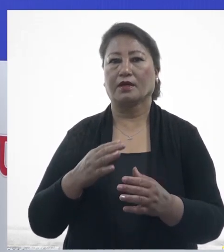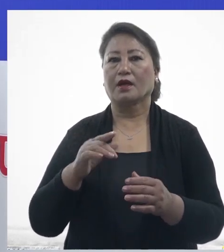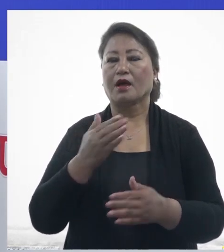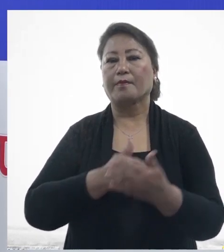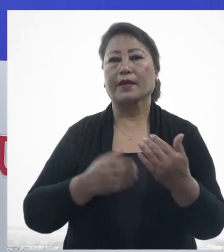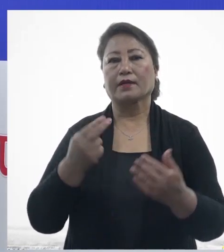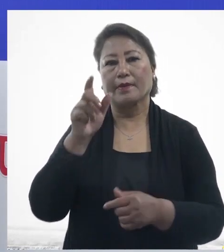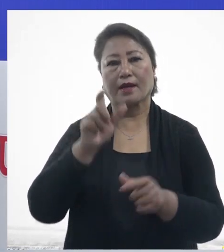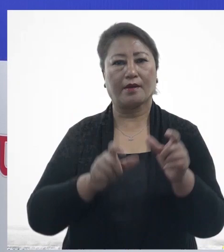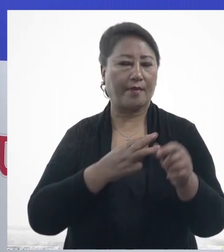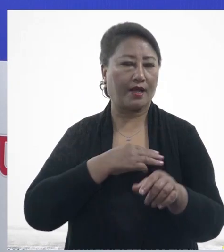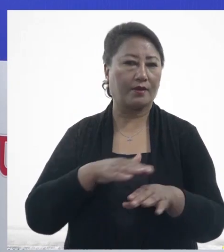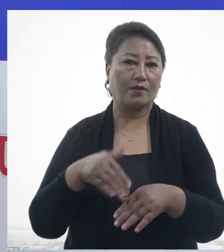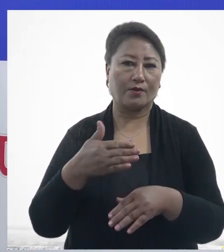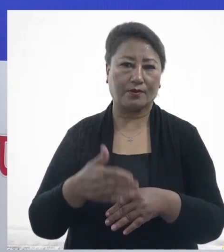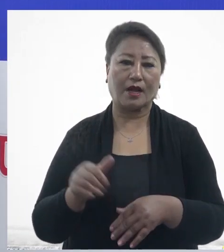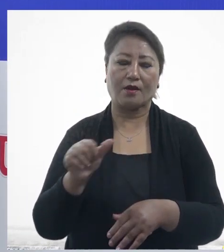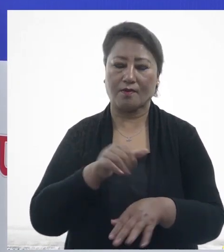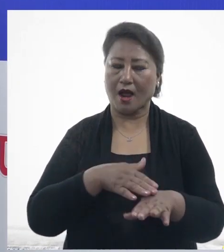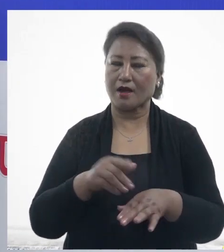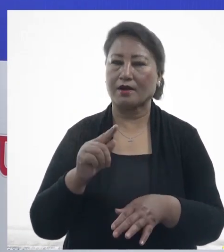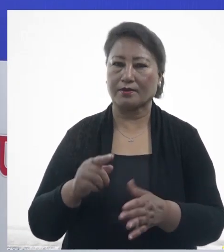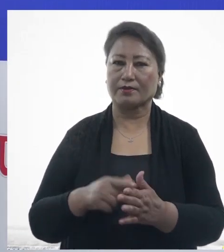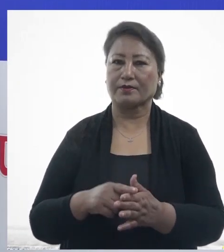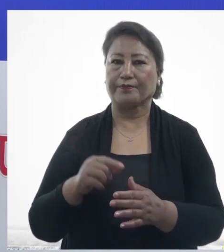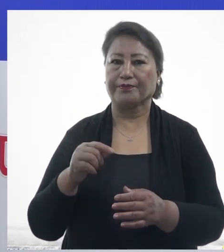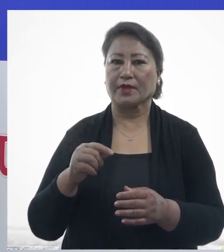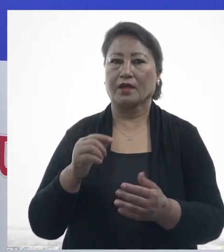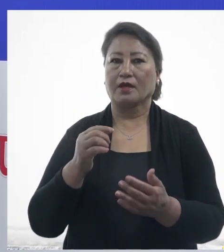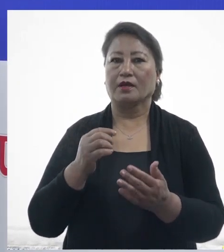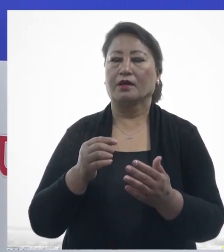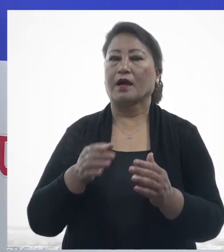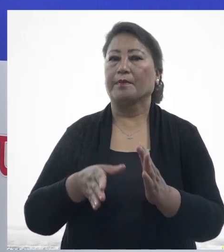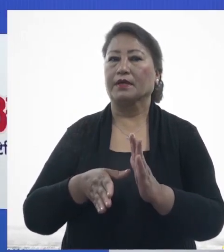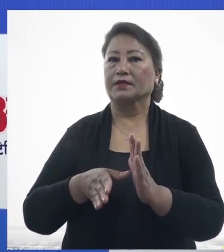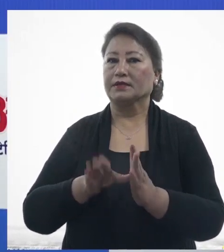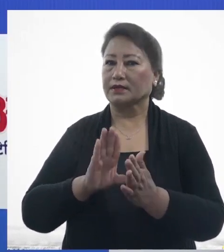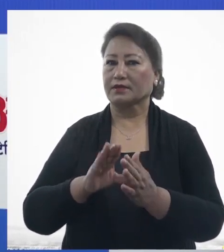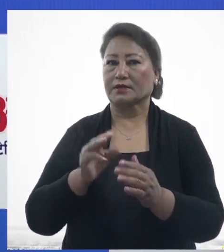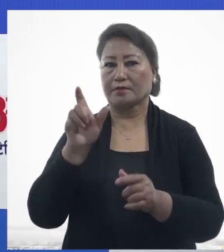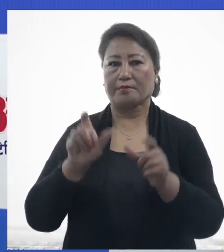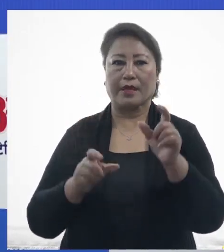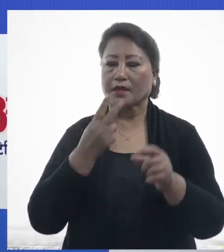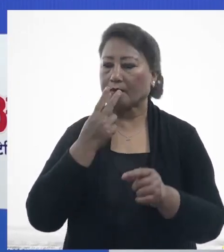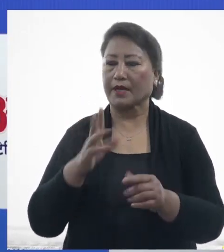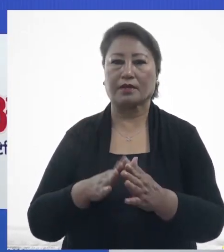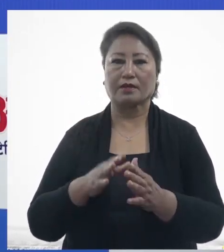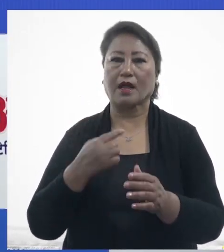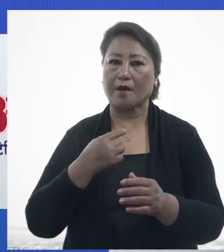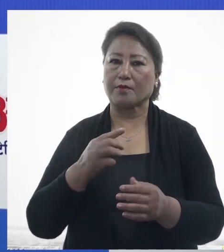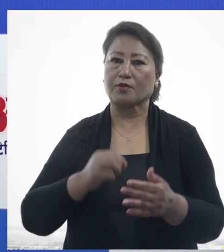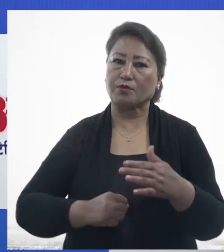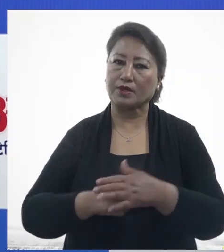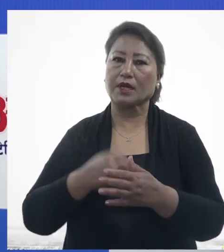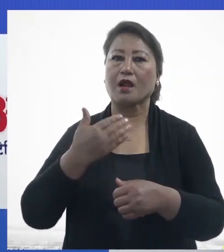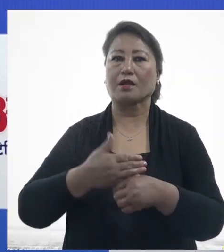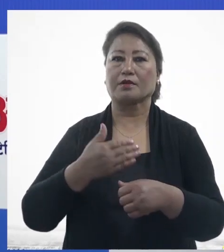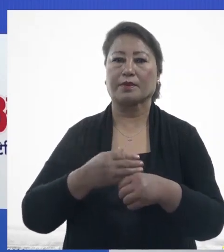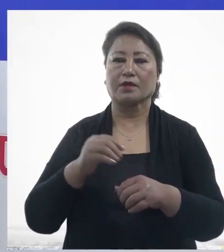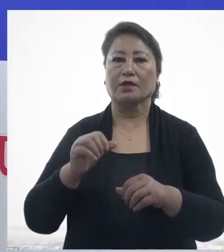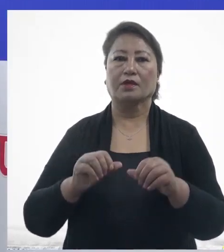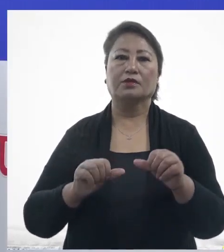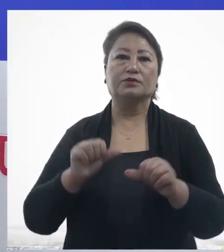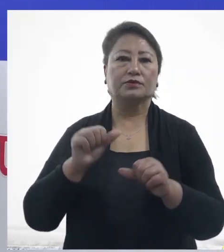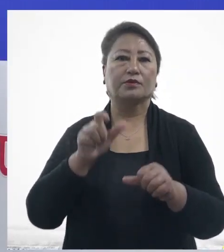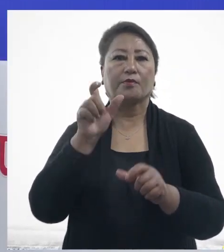अपाङ्गता भएका व्यक्तिहरूलाई उहाँहरूको हामीले एकाडेमिक क्वालिफाइड मान्छेहरूलाई चाहिँ हामीले त्यसरी हेर्दैनौँ। अब हामीले हेर्ने भनेको कस्तो व्यक्तिहरूलाई भने जो चाहिँ एकाडेमिकली